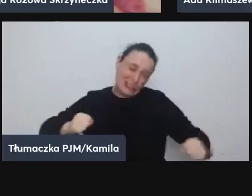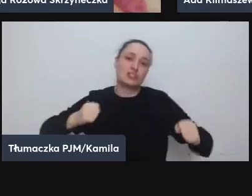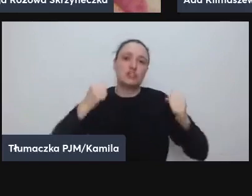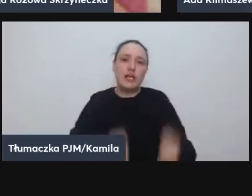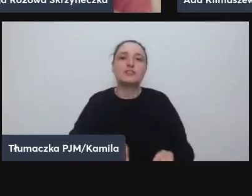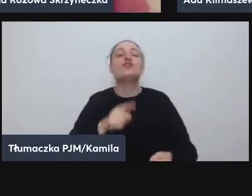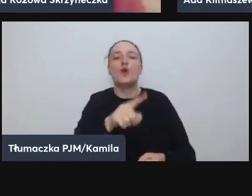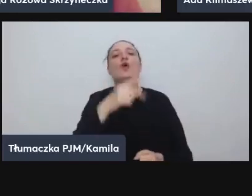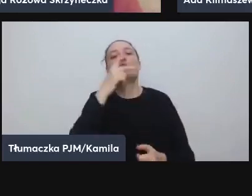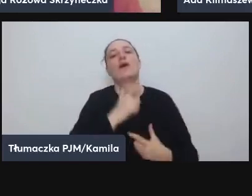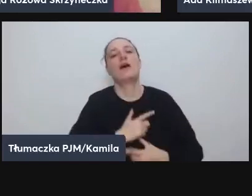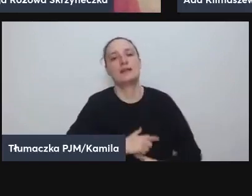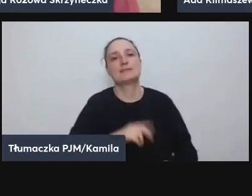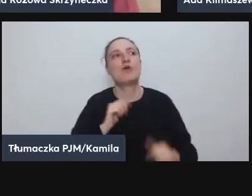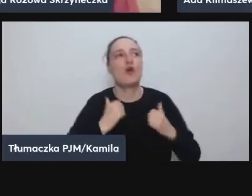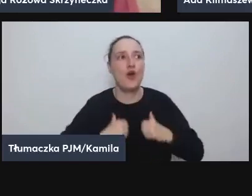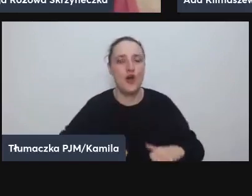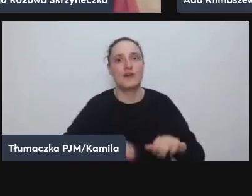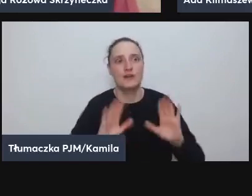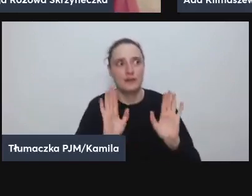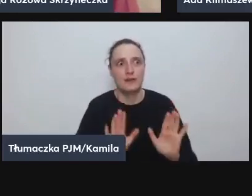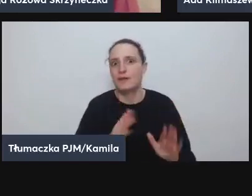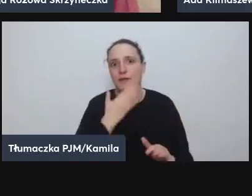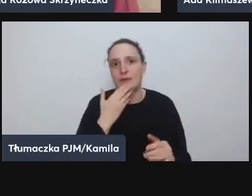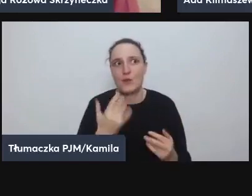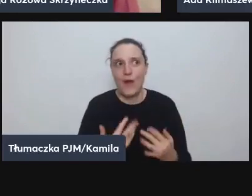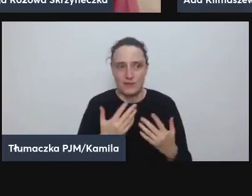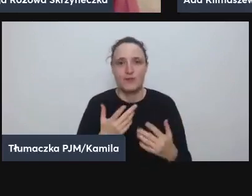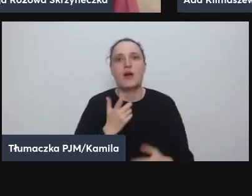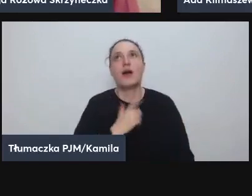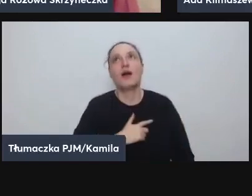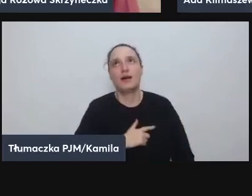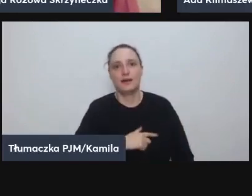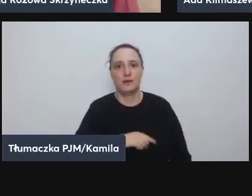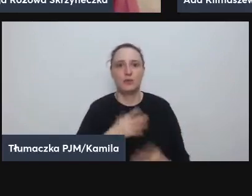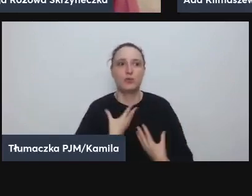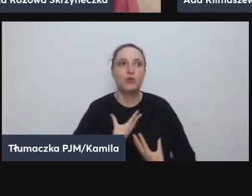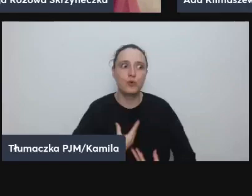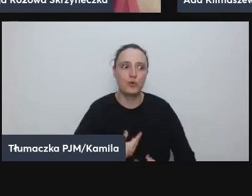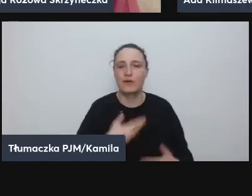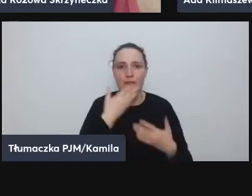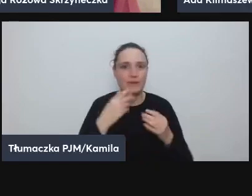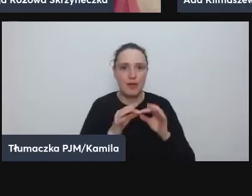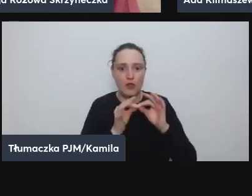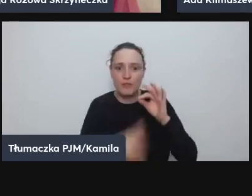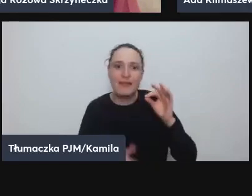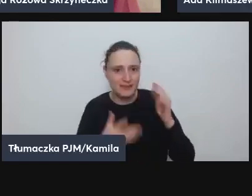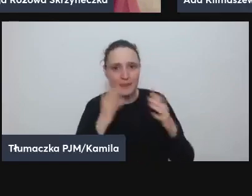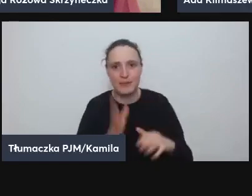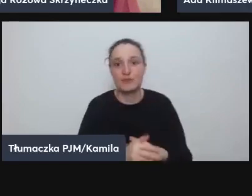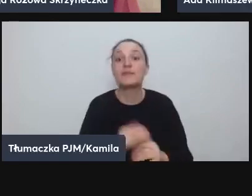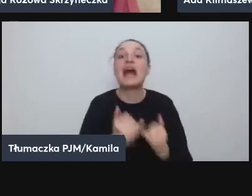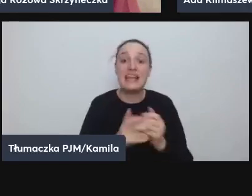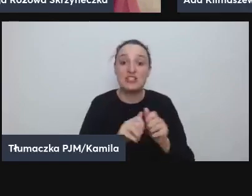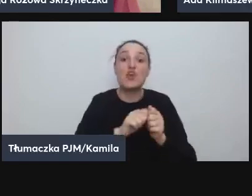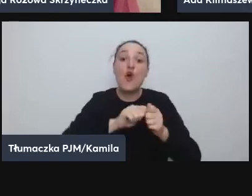sprawdzić, ale takie no pocieszające, że to nie jest tak, że to po prostu, wiecie, samo odpadnie, nie wiadomo kiedy, a po drugie, jak się oderwie, to ten tampon